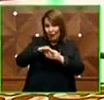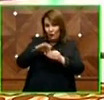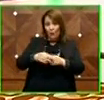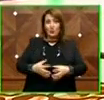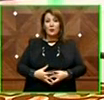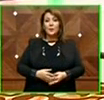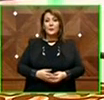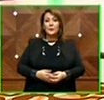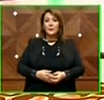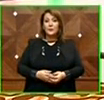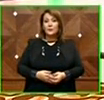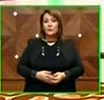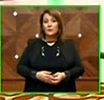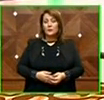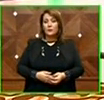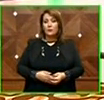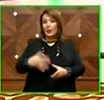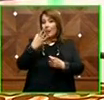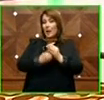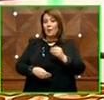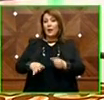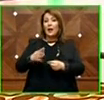الفرز. اذن الغايبين